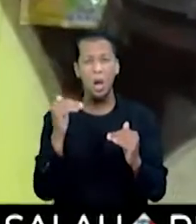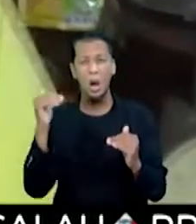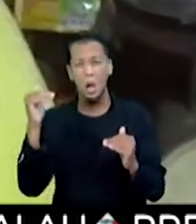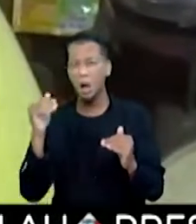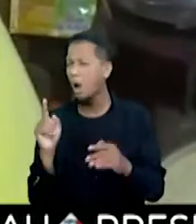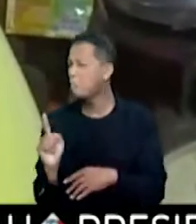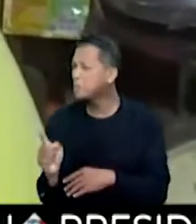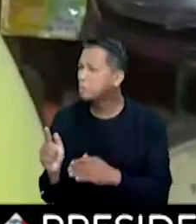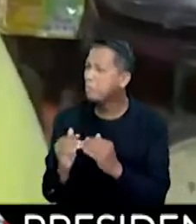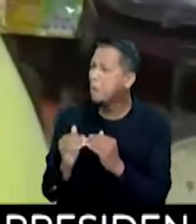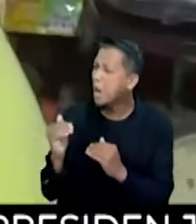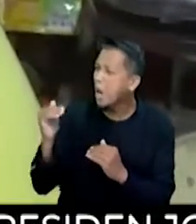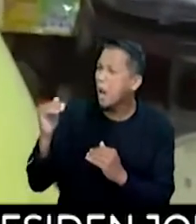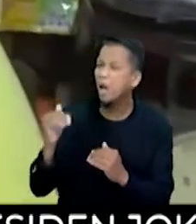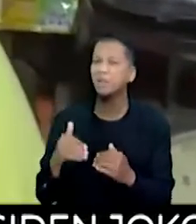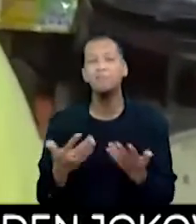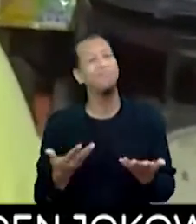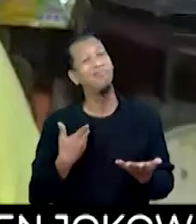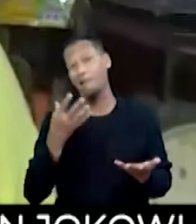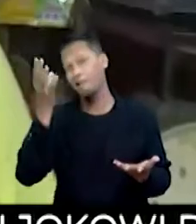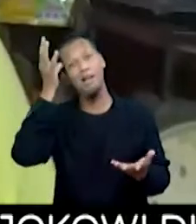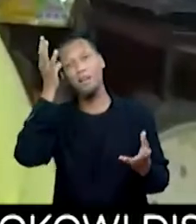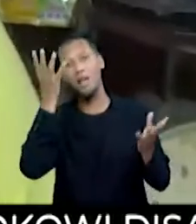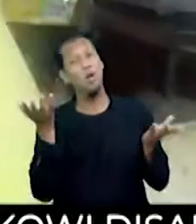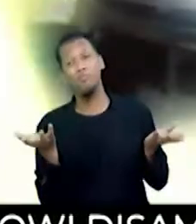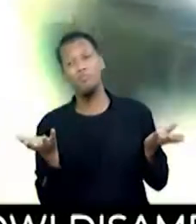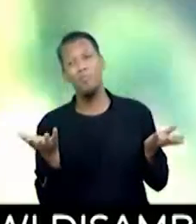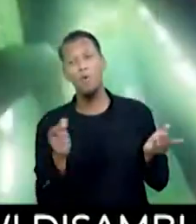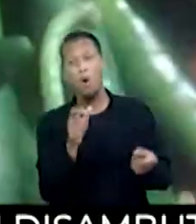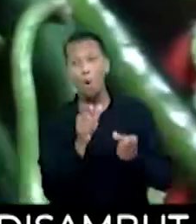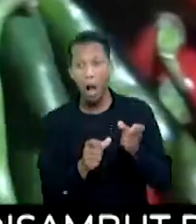tahu. Distributornya ya, Bu, ya? Iya. Memang naik di sana, Bu, katanya? Iya.